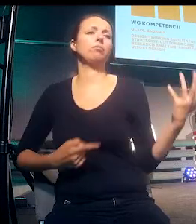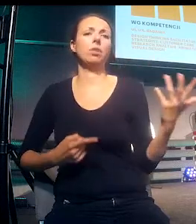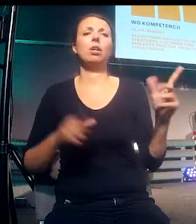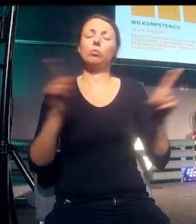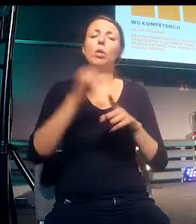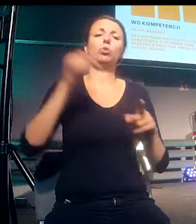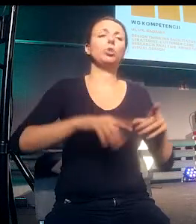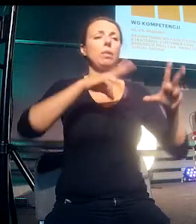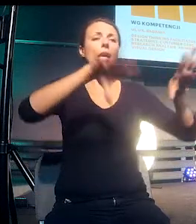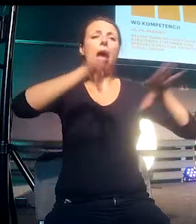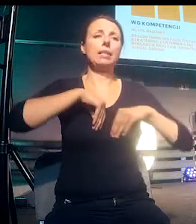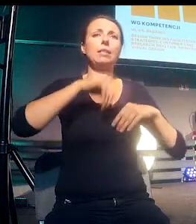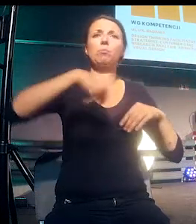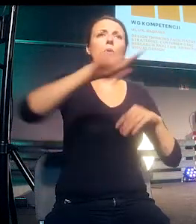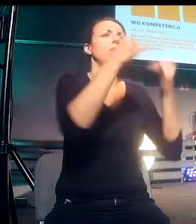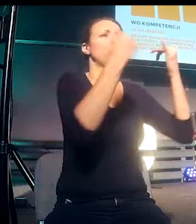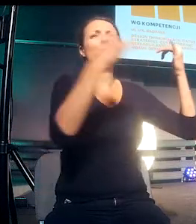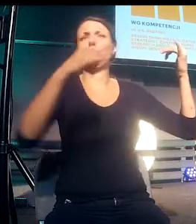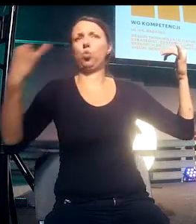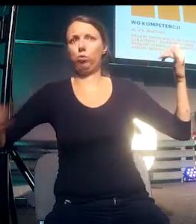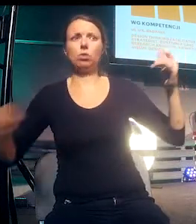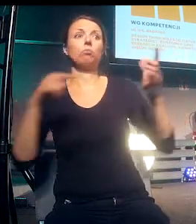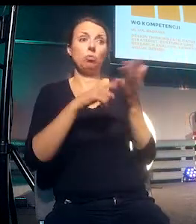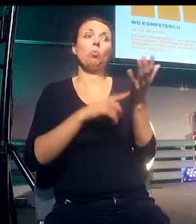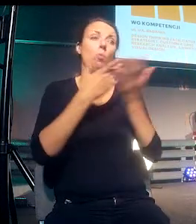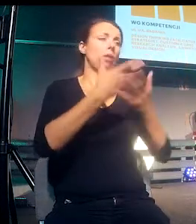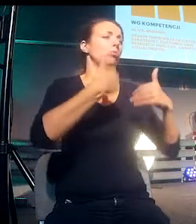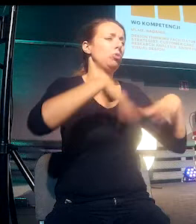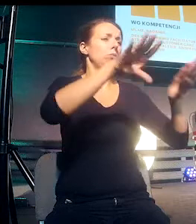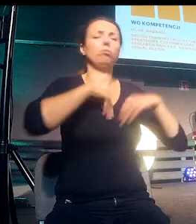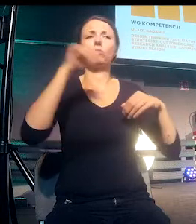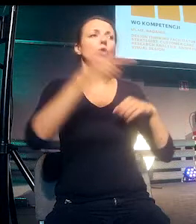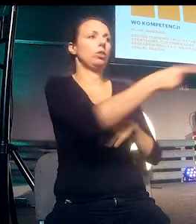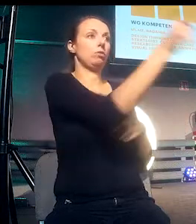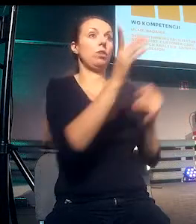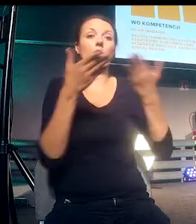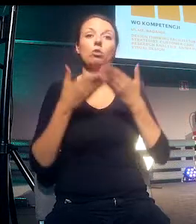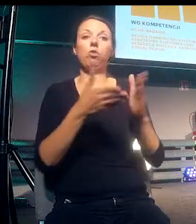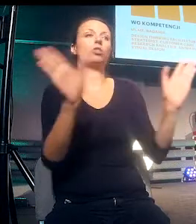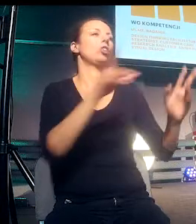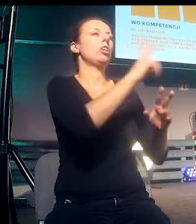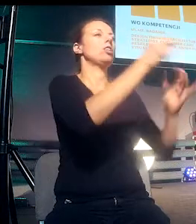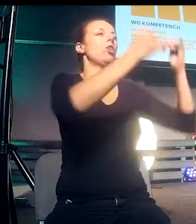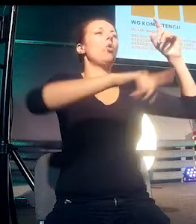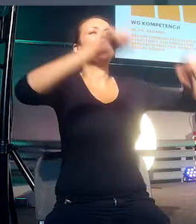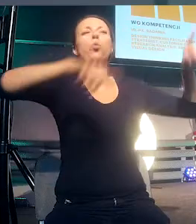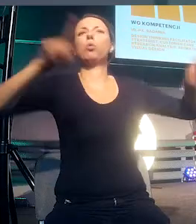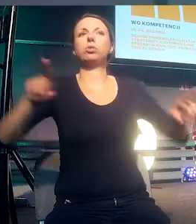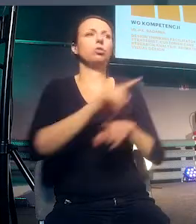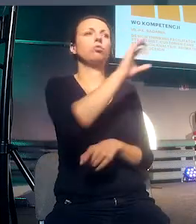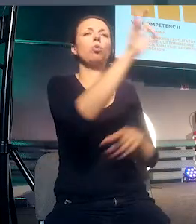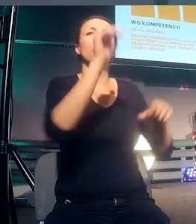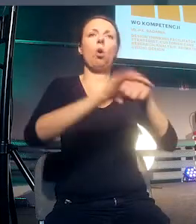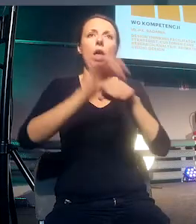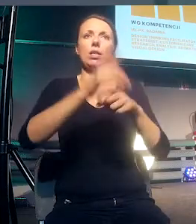na pewno w ogromny sposób tym pomaga. Otwarcie się na to, że nasi koledzy zespołu,